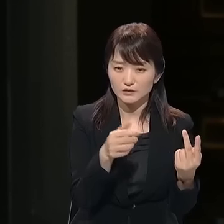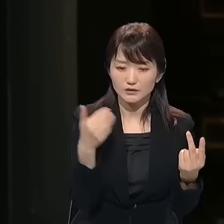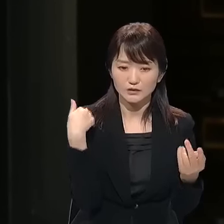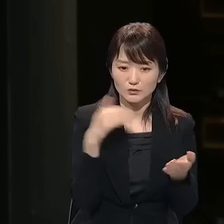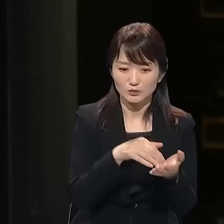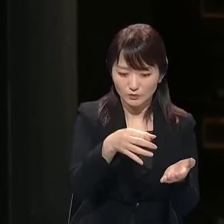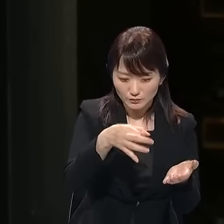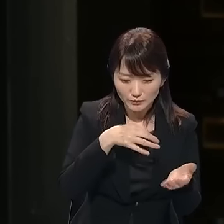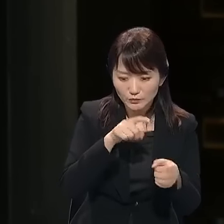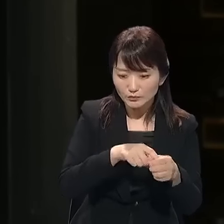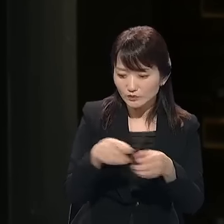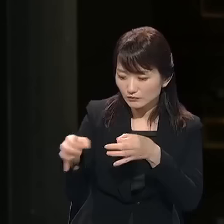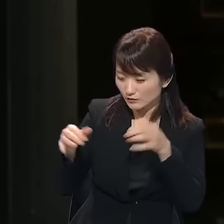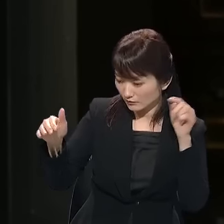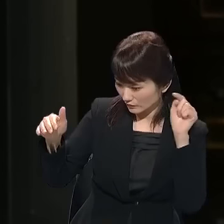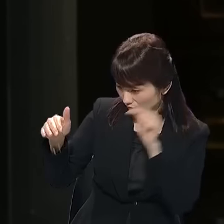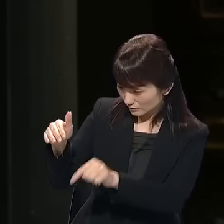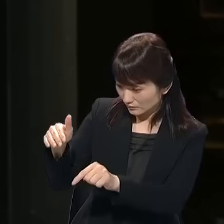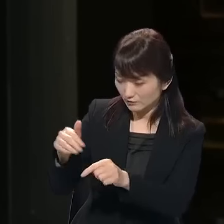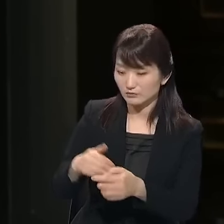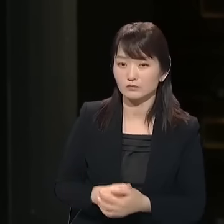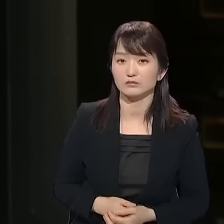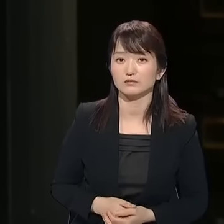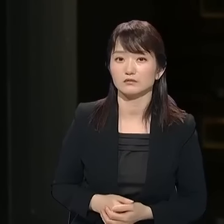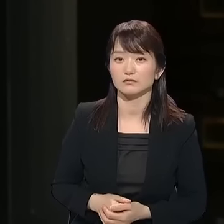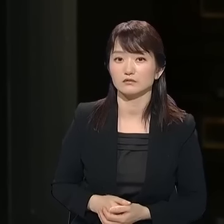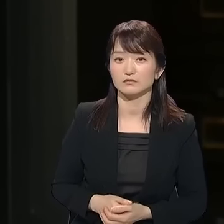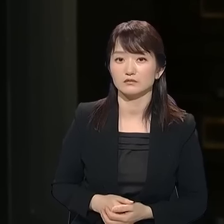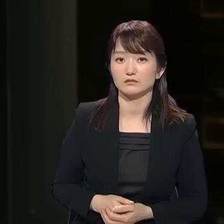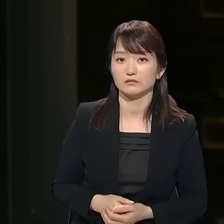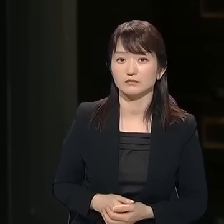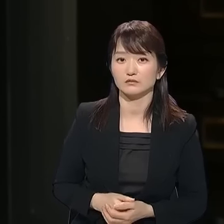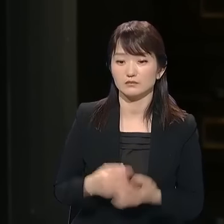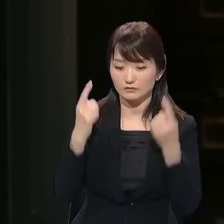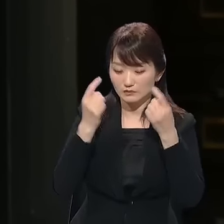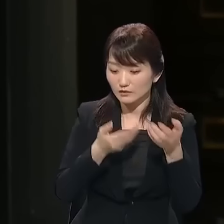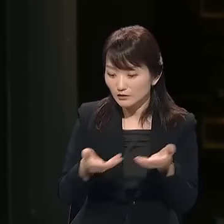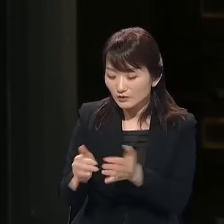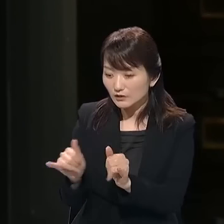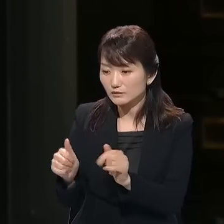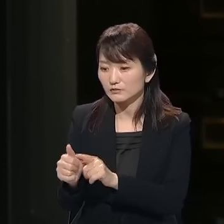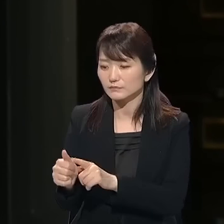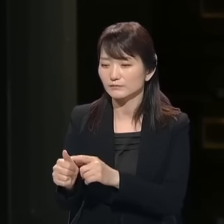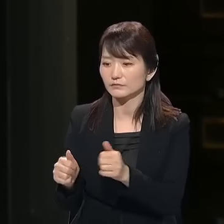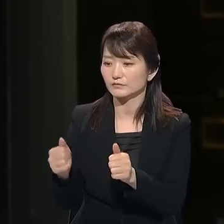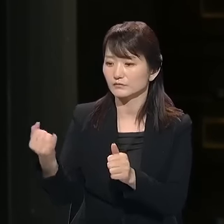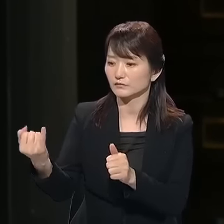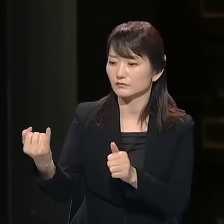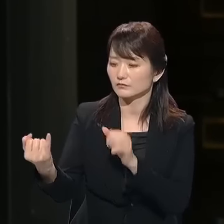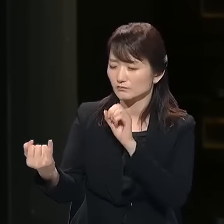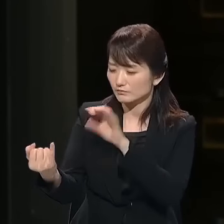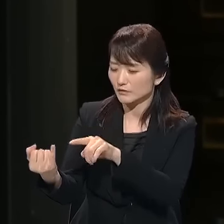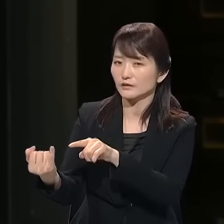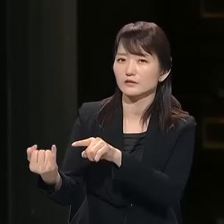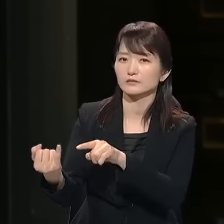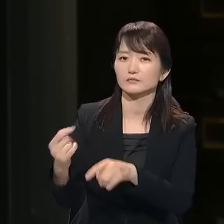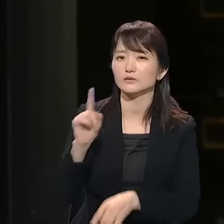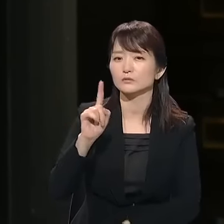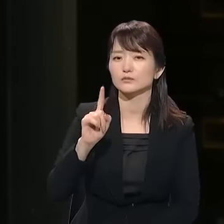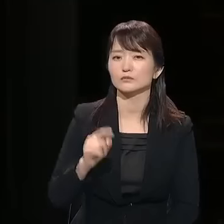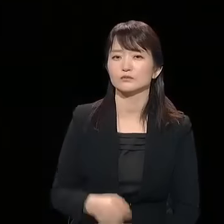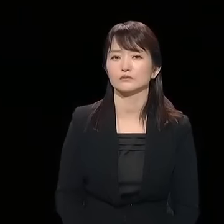그 가게를 찾아갔는데 이 관광 안내원분이 직원에게 의미심장한 말을 합니다. 직접 들어보시죠.